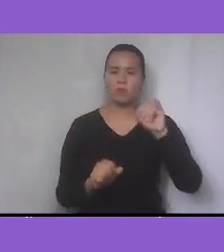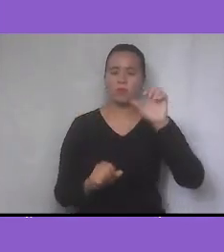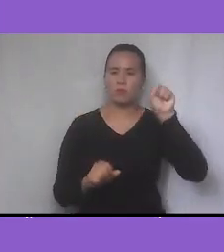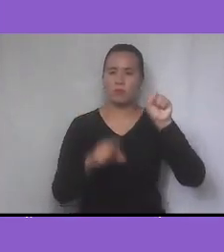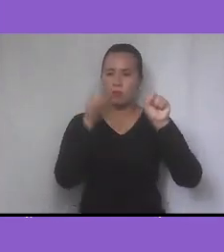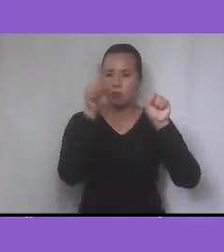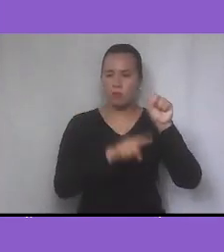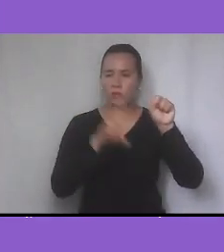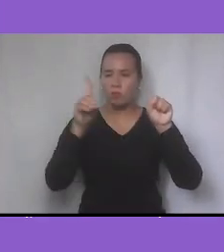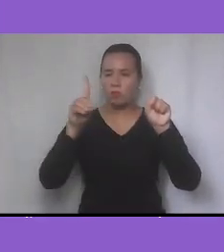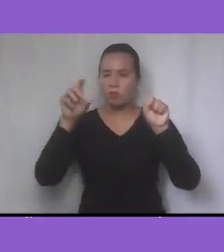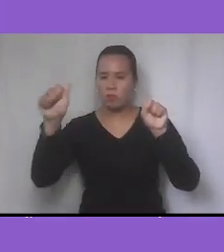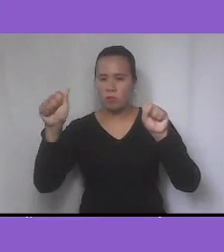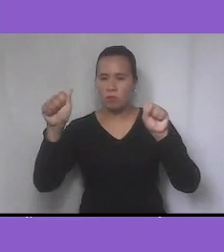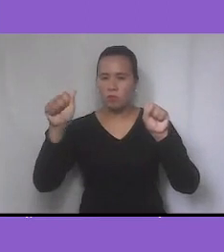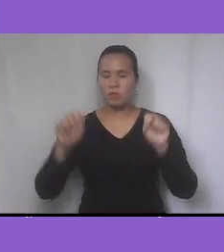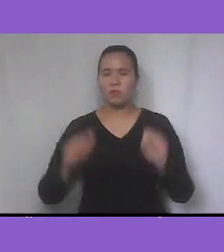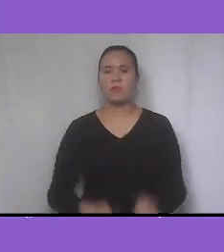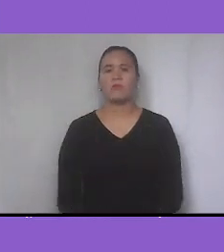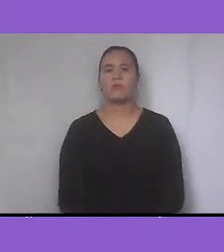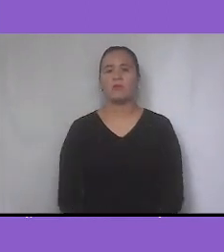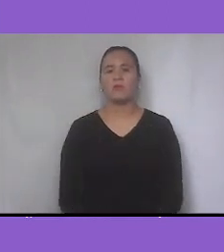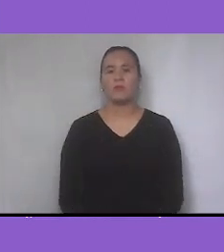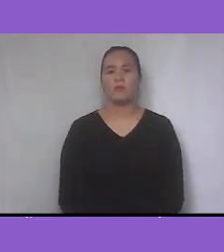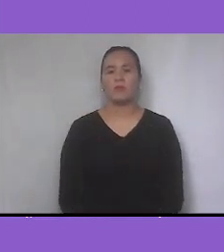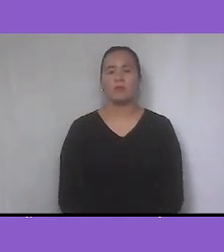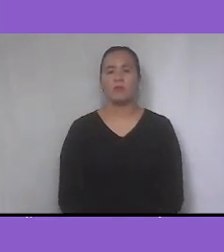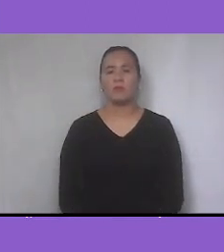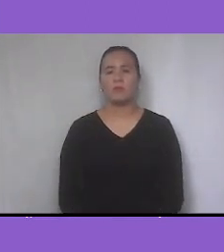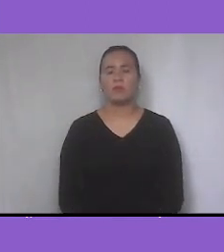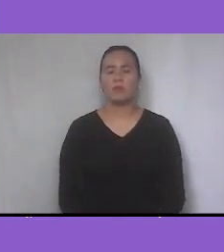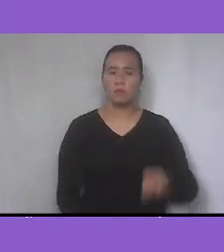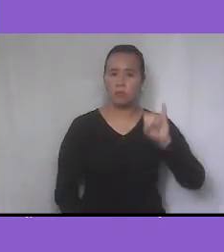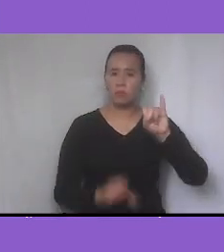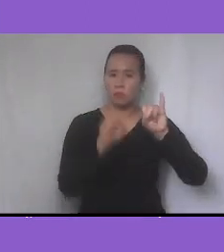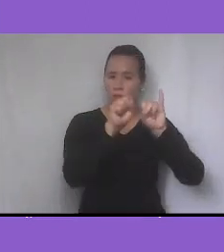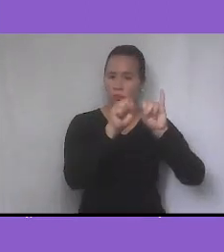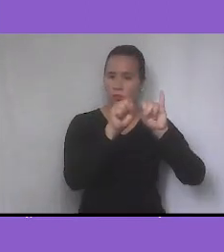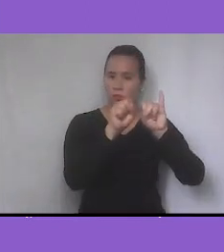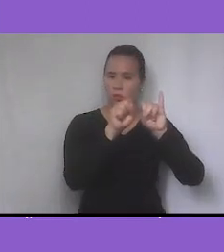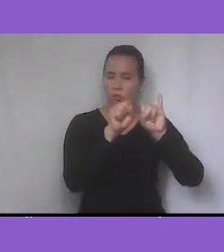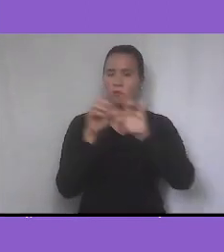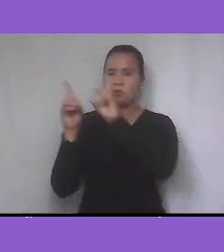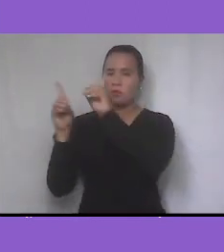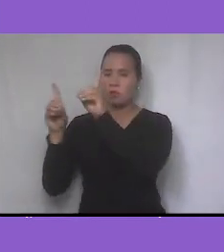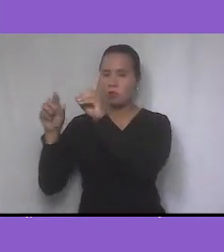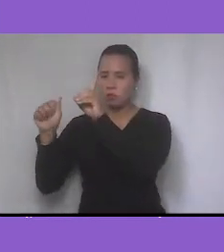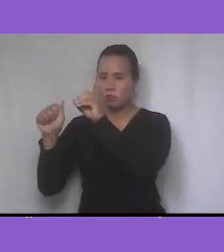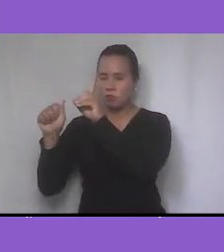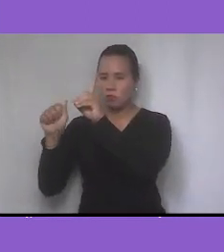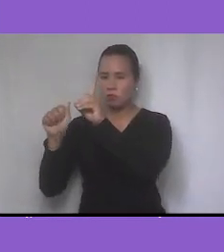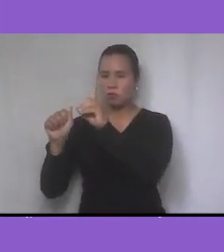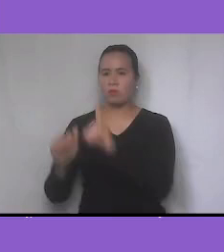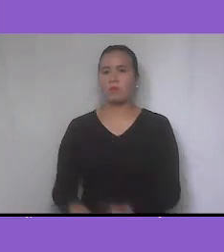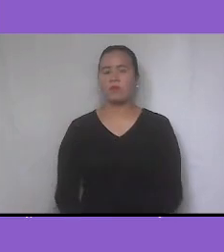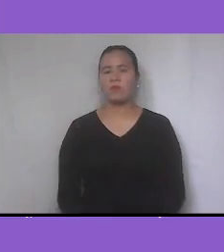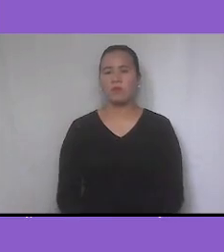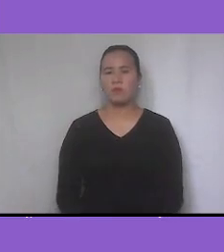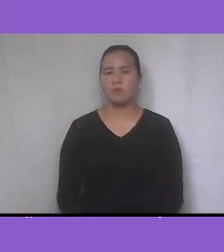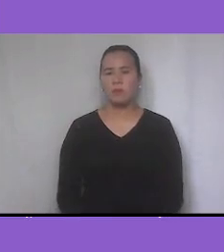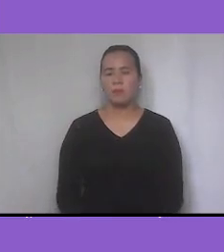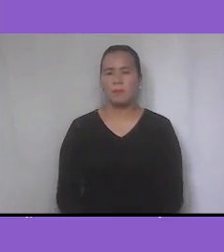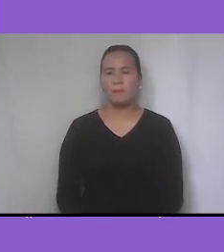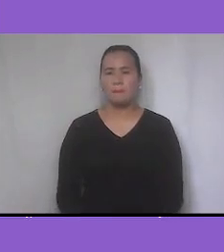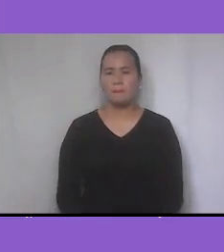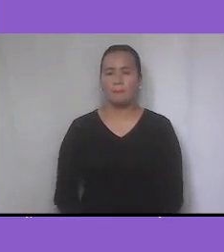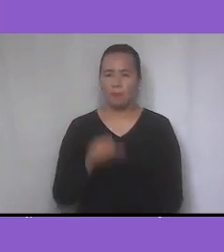salitang isda, mas madaling basahin ang pantig na is at pantig na da. Para pag nabasa mo siya ng tama, ipagsasama